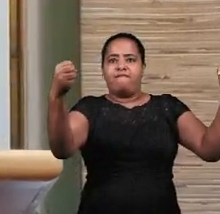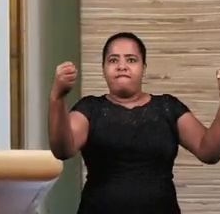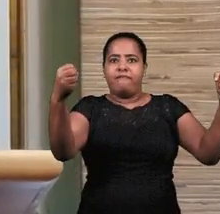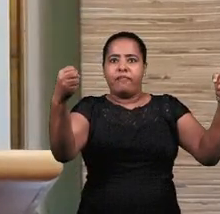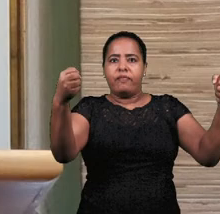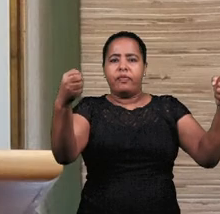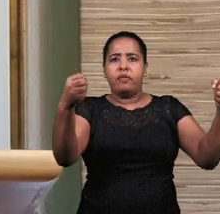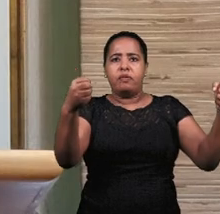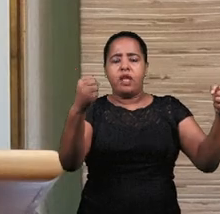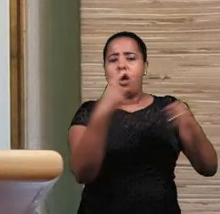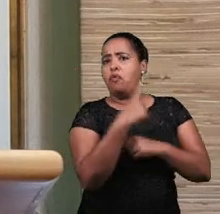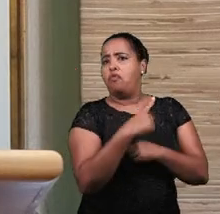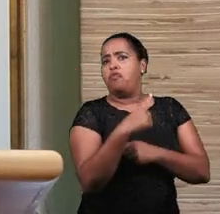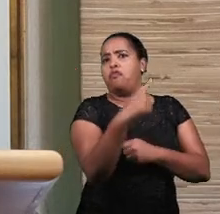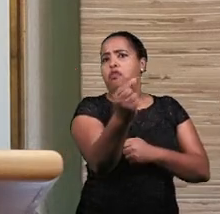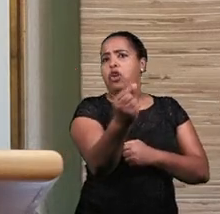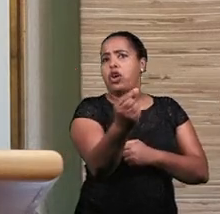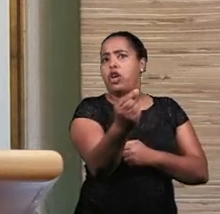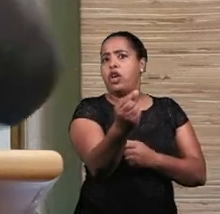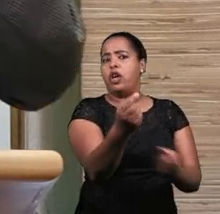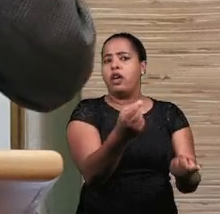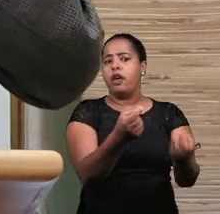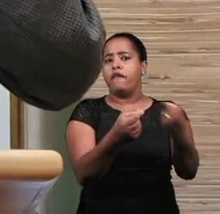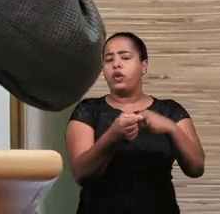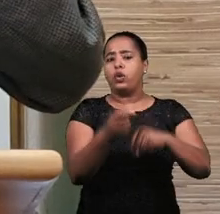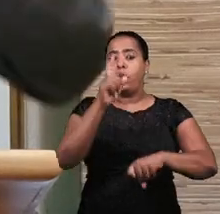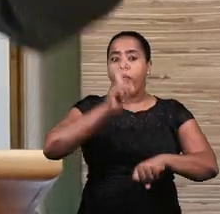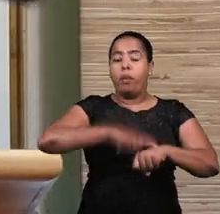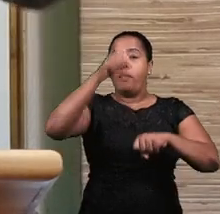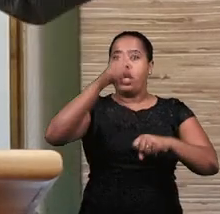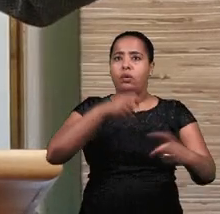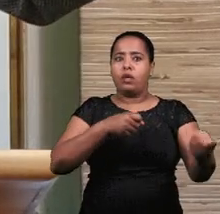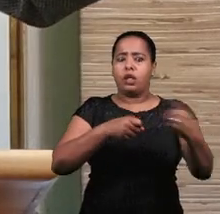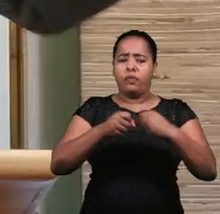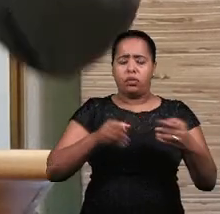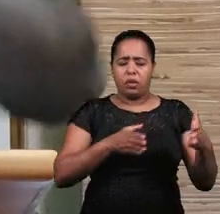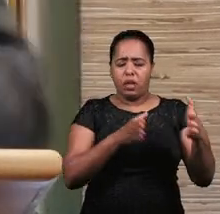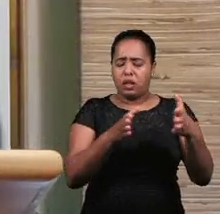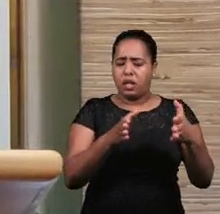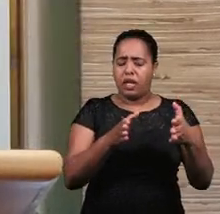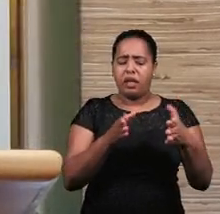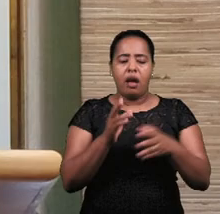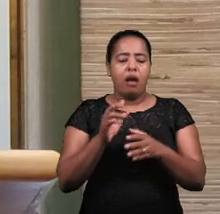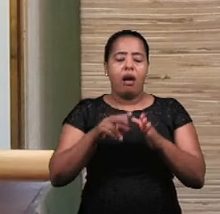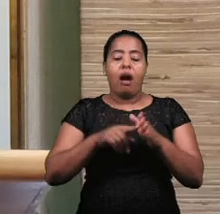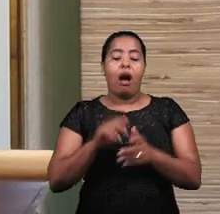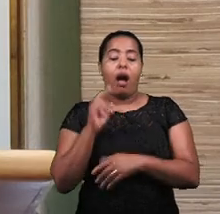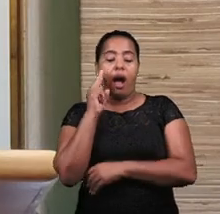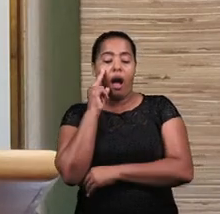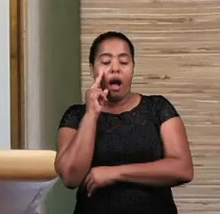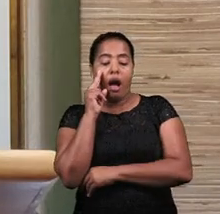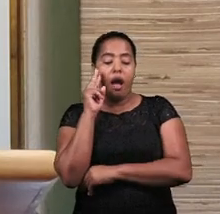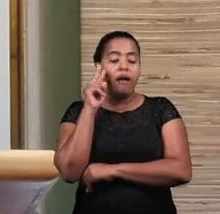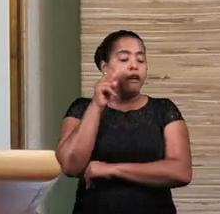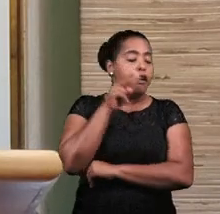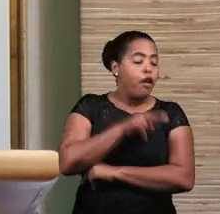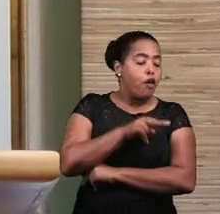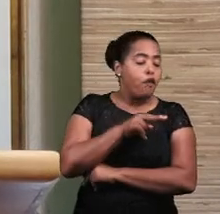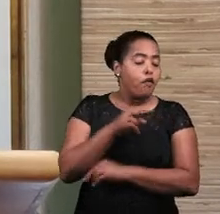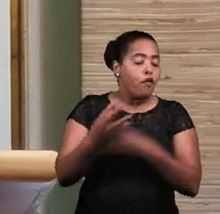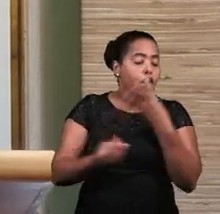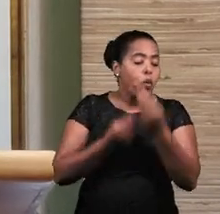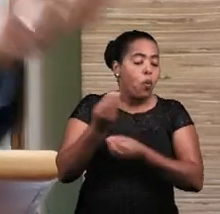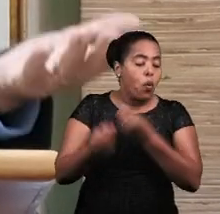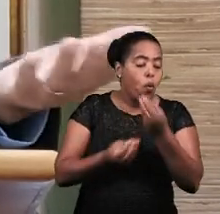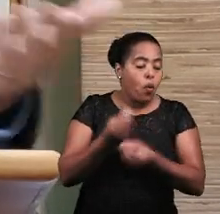il est revenu. Quand il est revenu par le chemin, il a quitté un peu le chemin, il a dit, je vais voir qu'est-ce qui s'est passé dans la situation de